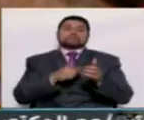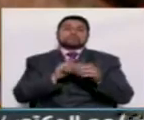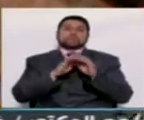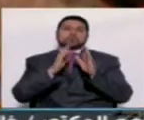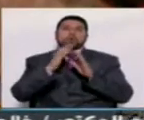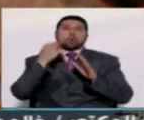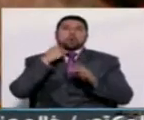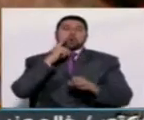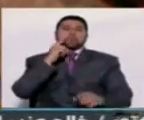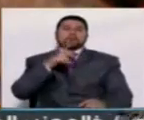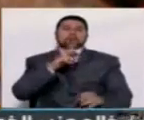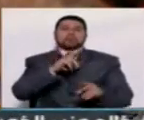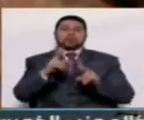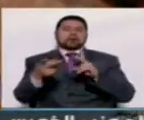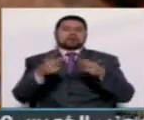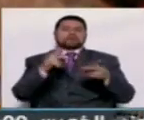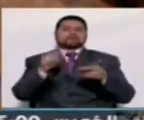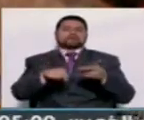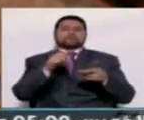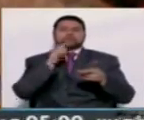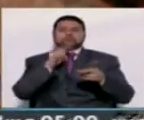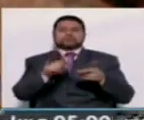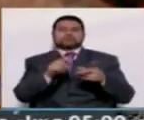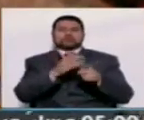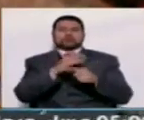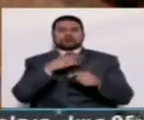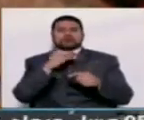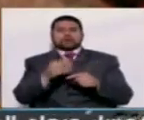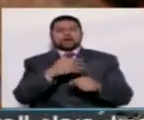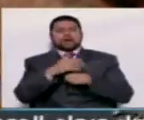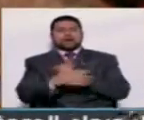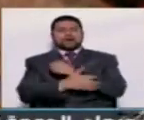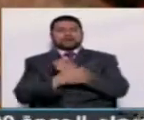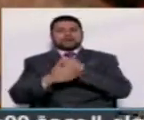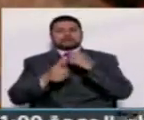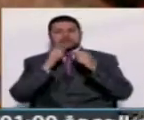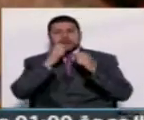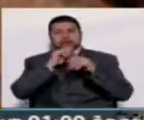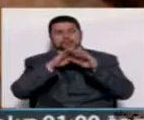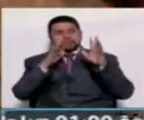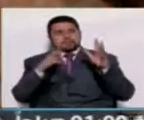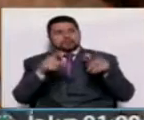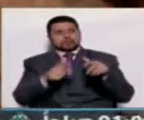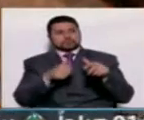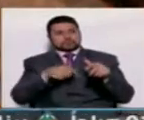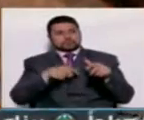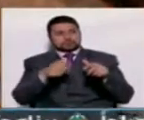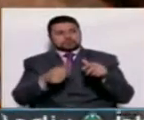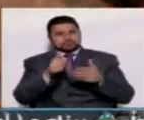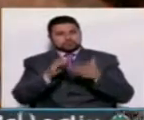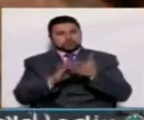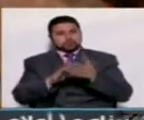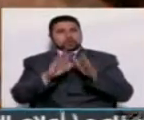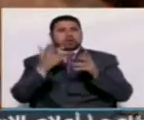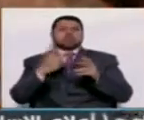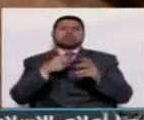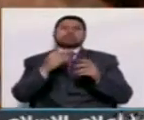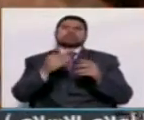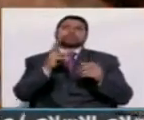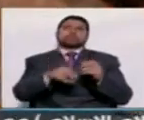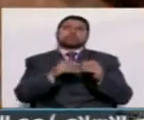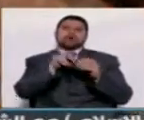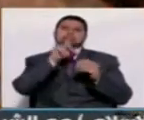سيدنا عمر قد اختلط عليه، هل أقدم للفقراء كثيرة اللحم لأنها أنفع لهم، أم أقدم لهم